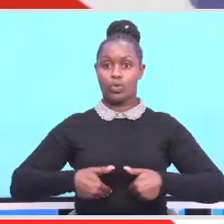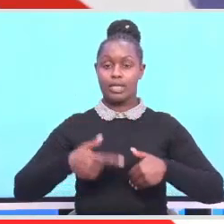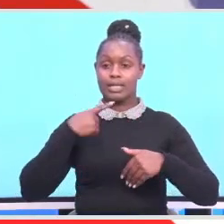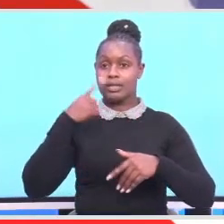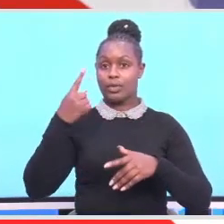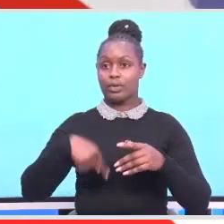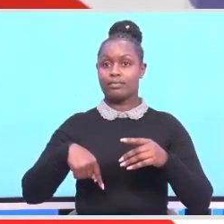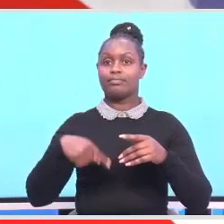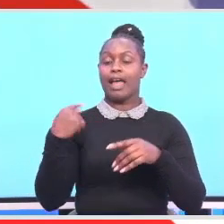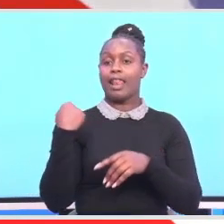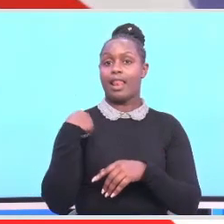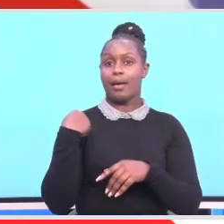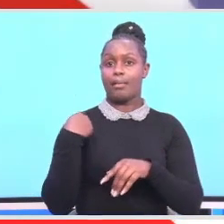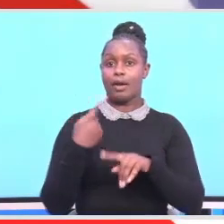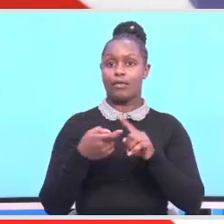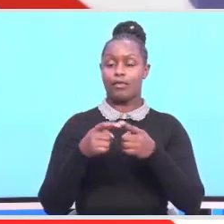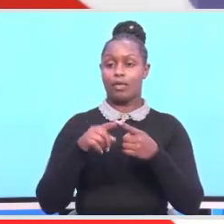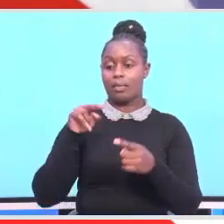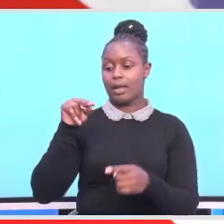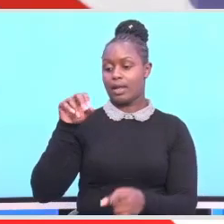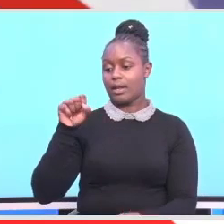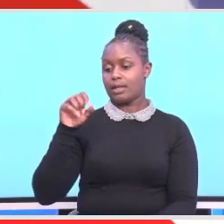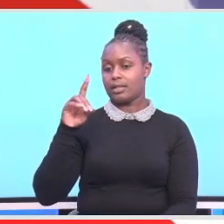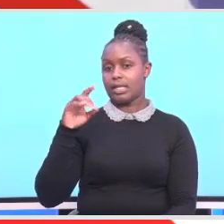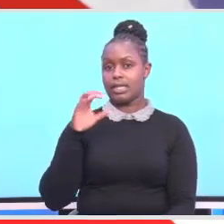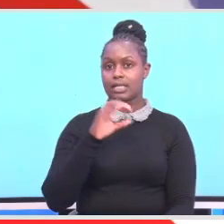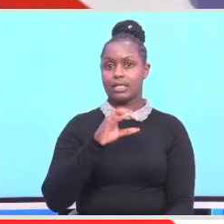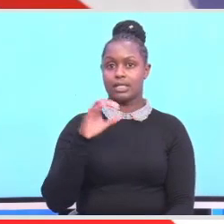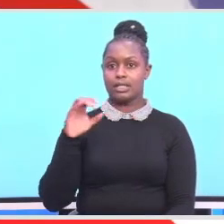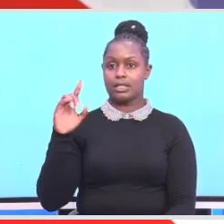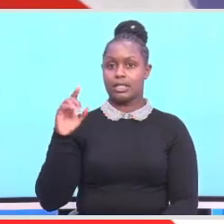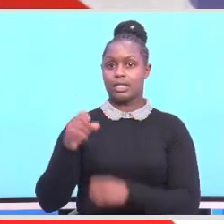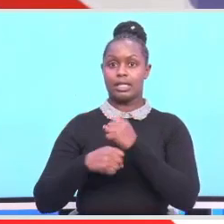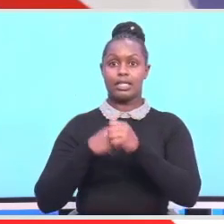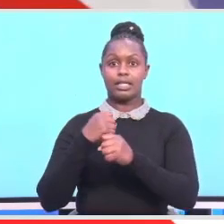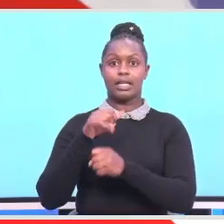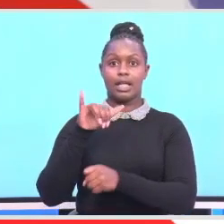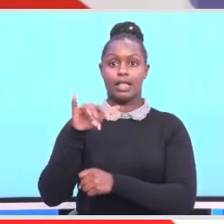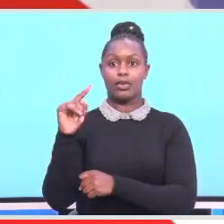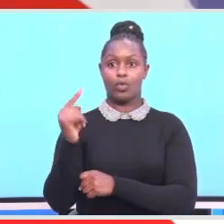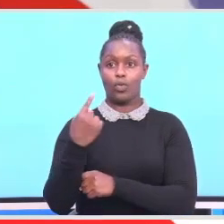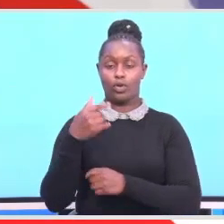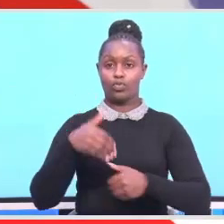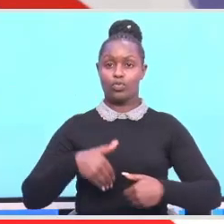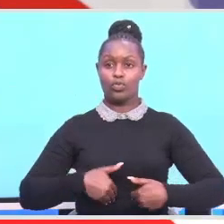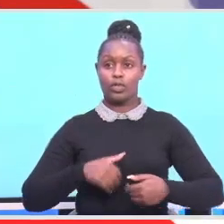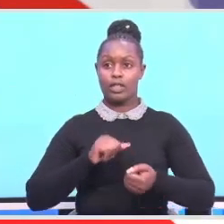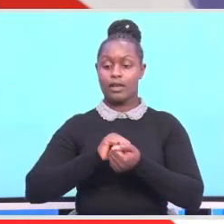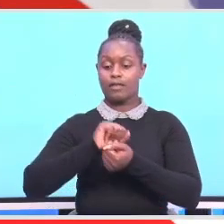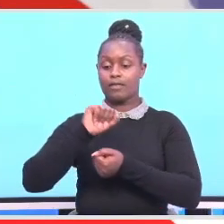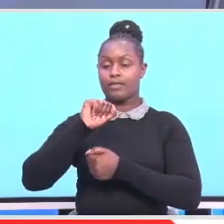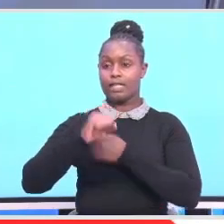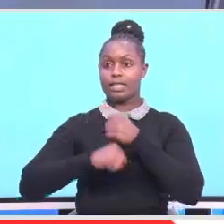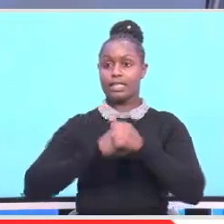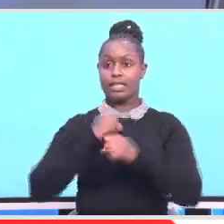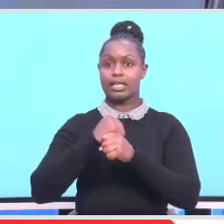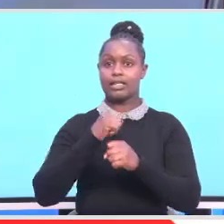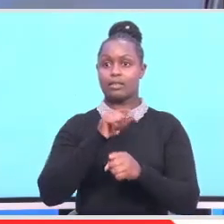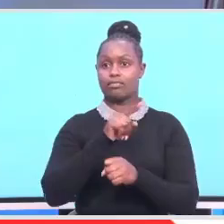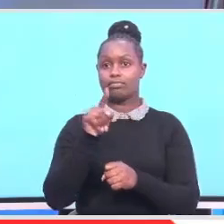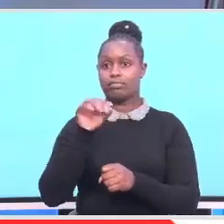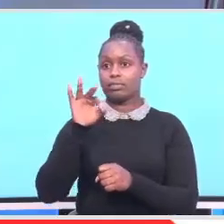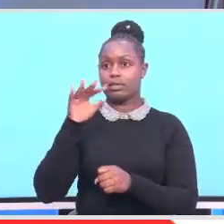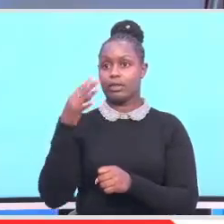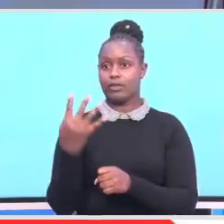takwimu kutoka shirika la NSDCC, mwaka huu pekee vijana walio kati ya umri wa miaka 15 na 34